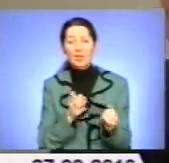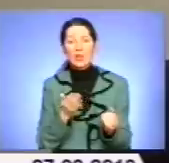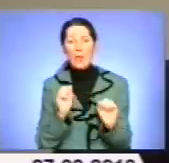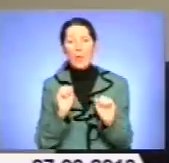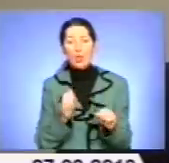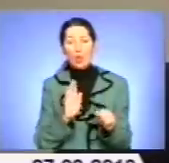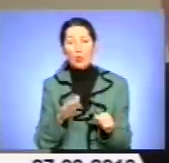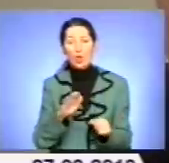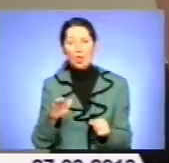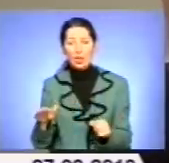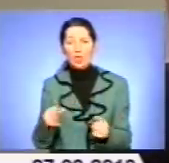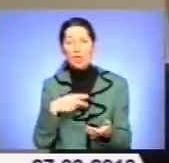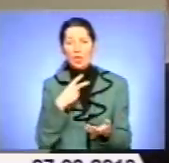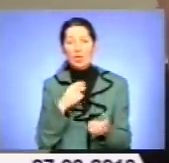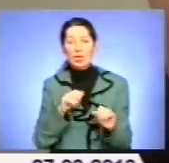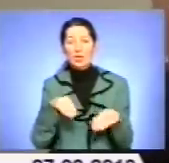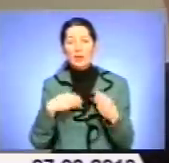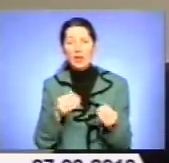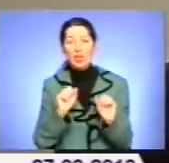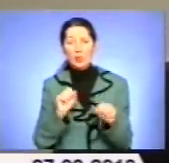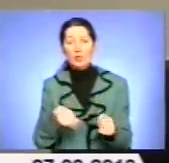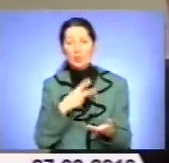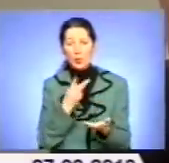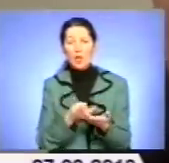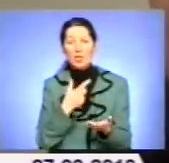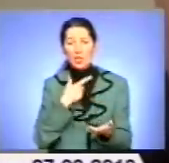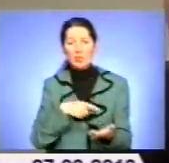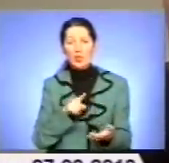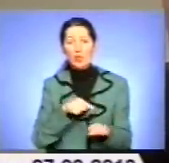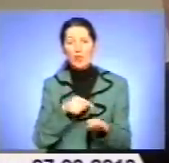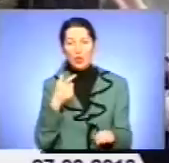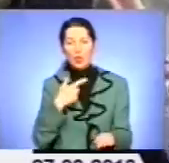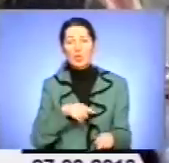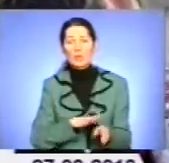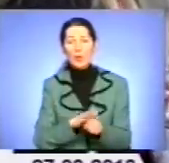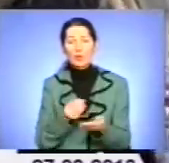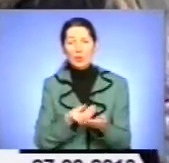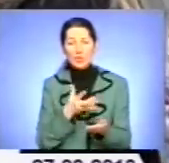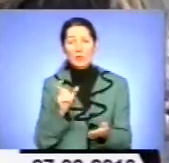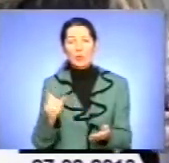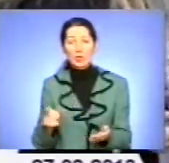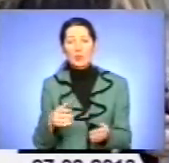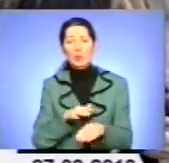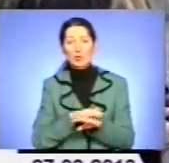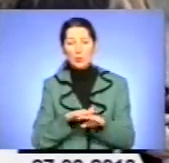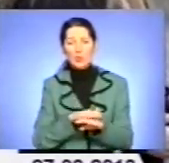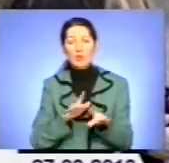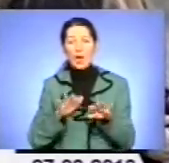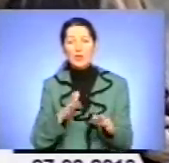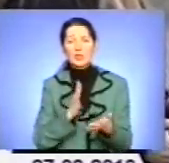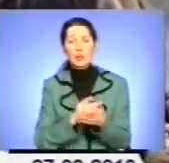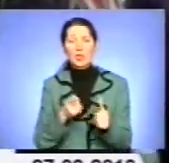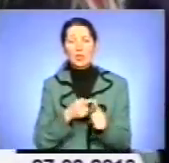дати можливість проявити себе, щоб вона відчула себе повноцінним громадянином суспільства. Акція мала назву «Спогади